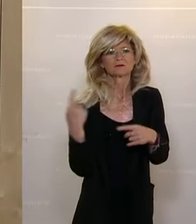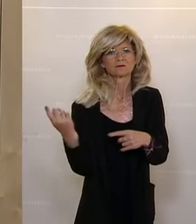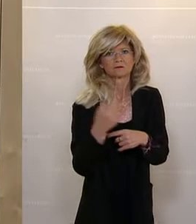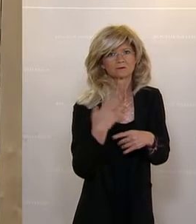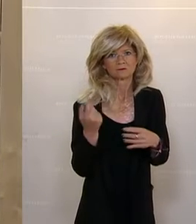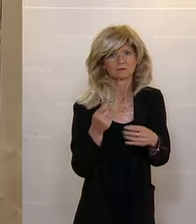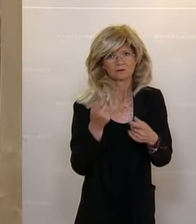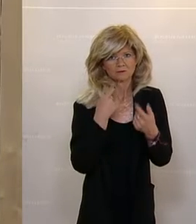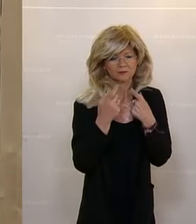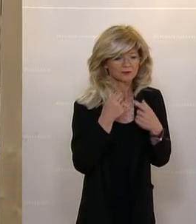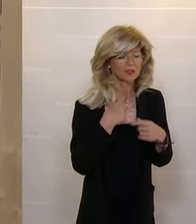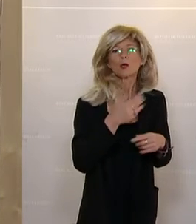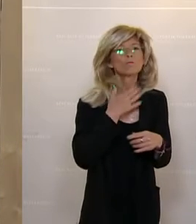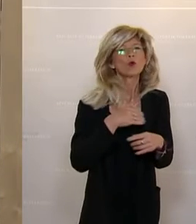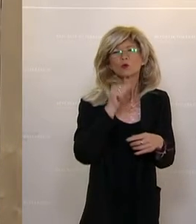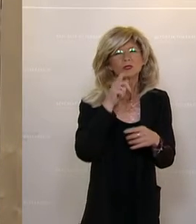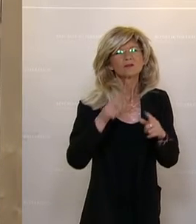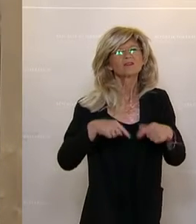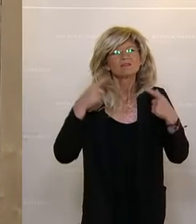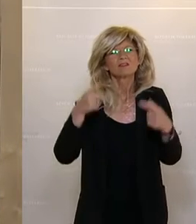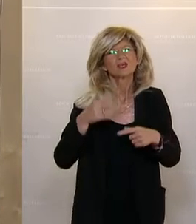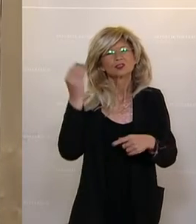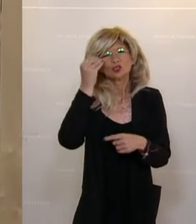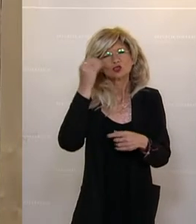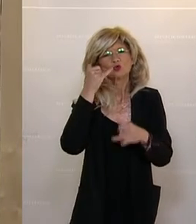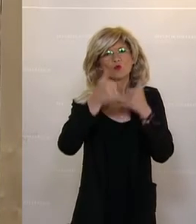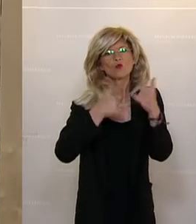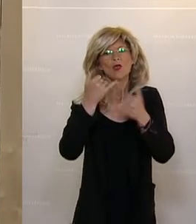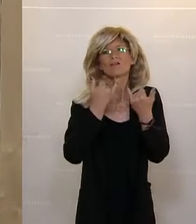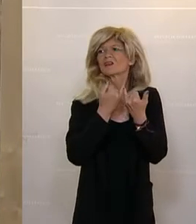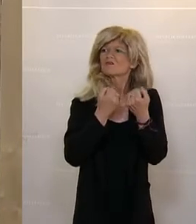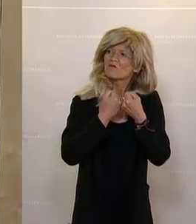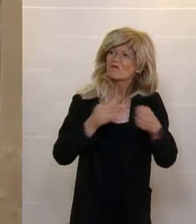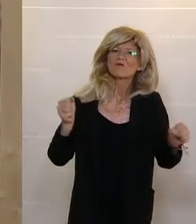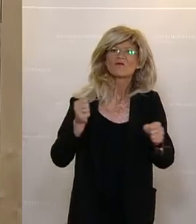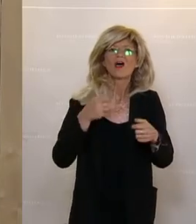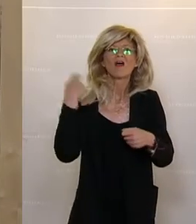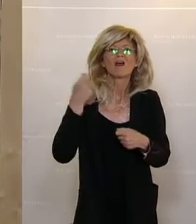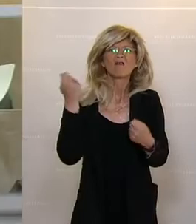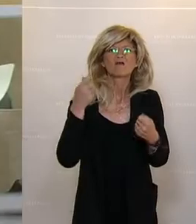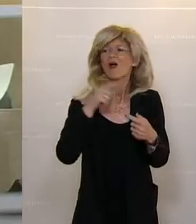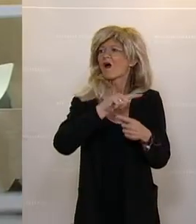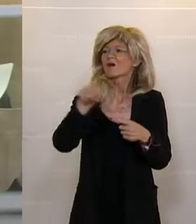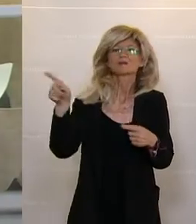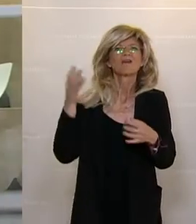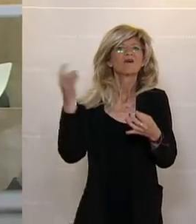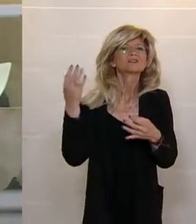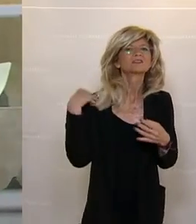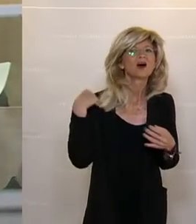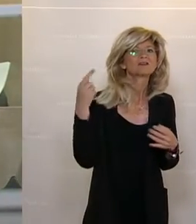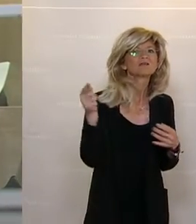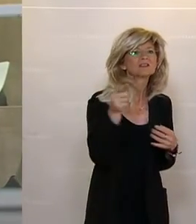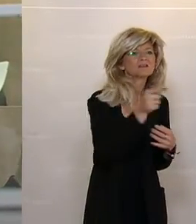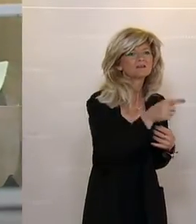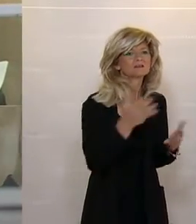eine Freifahrt für das nächste Schuljahr geben, dass Sie bestimmen können, wann Maskentests, Schichtbetrieb oder Distance Learning